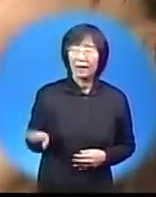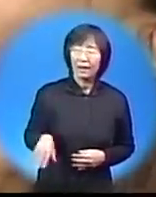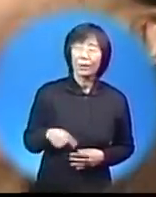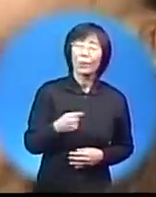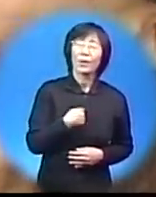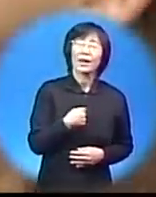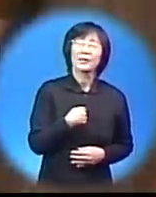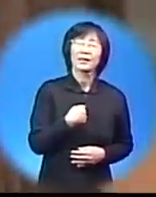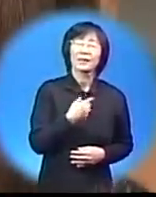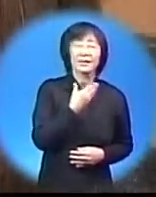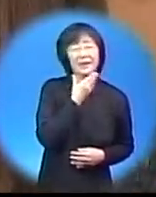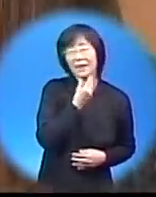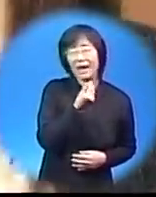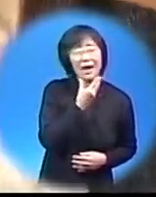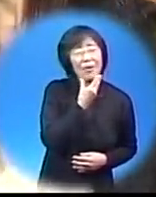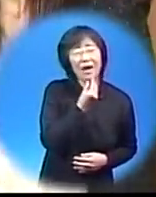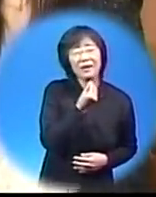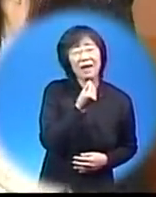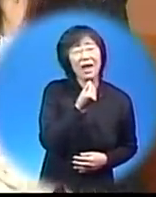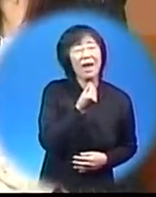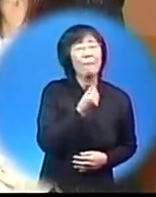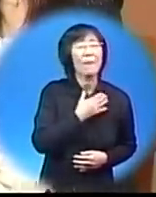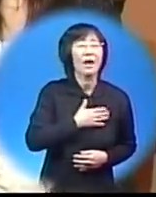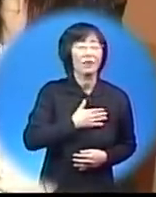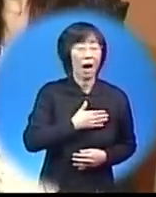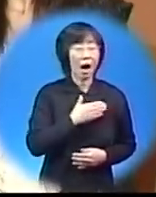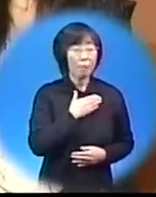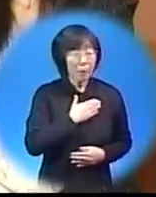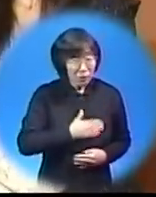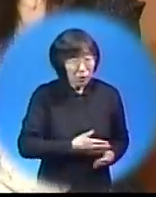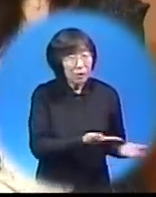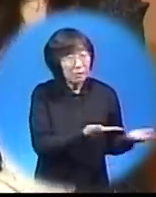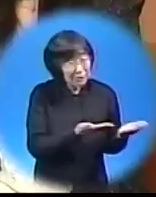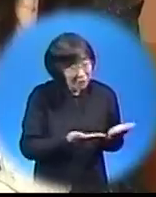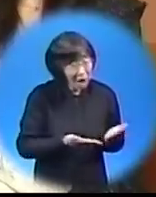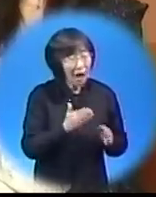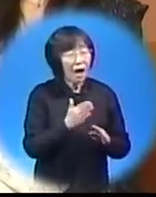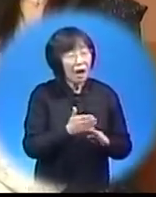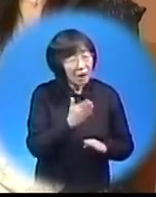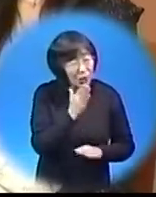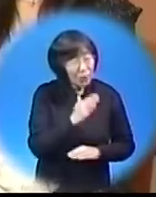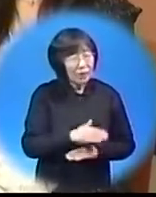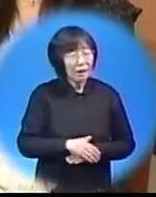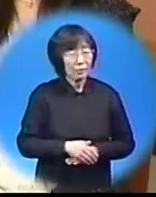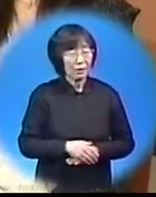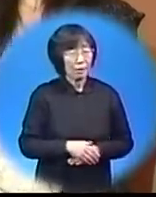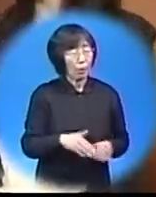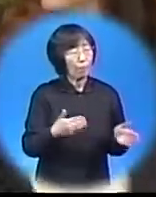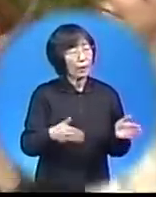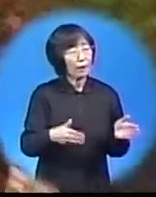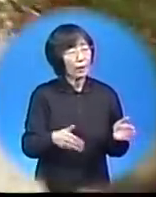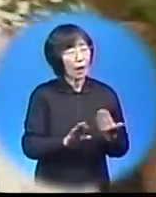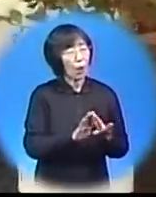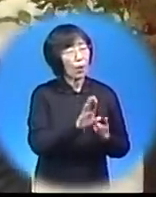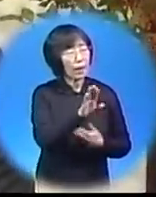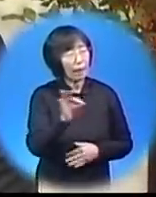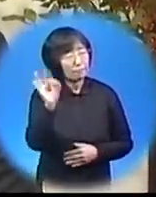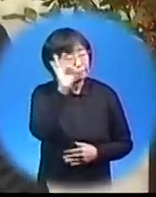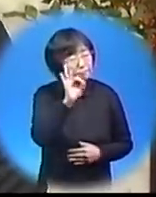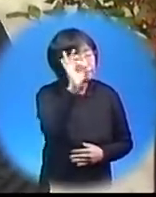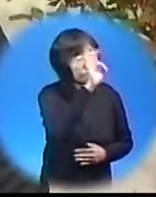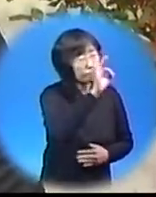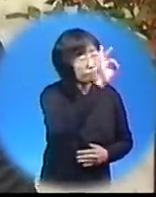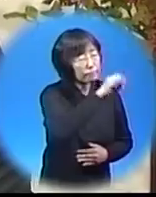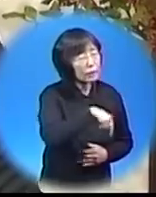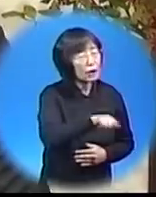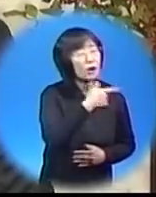幸せすぎます。もう大満足です。 満足していただけましたか。はい、ありがとうございます。なんですけども、まだ上町巡り、これからいろんな